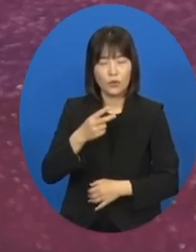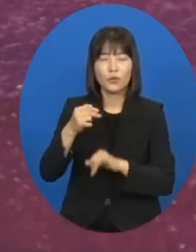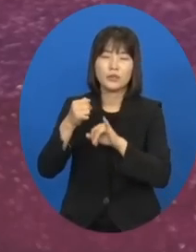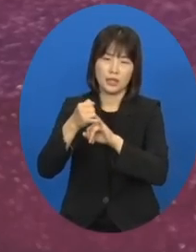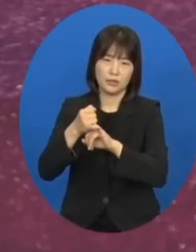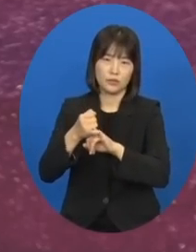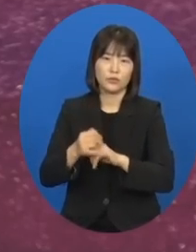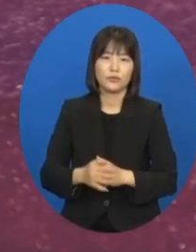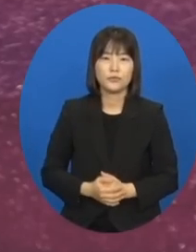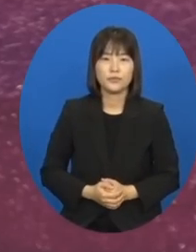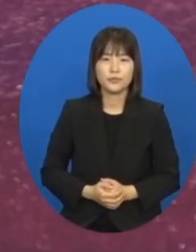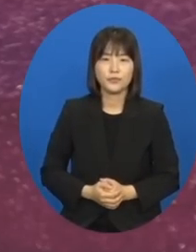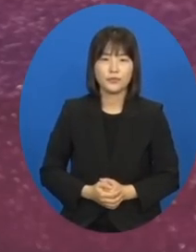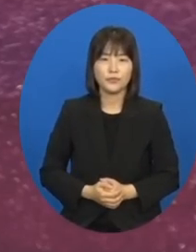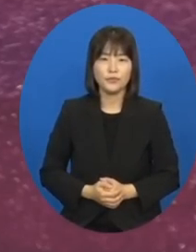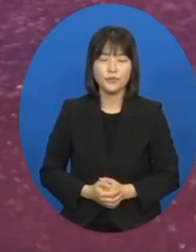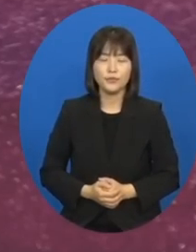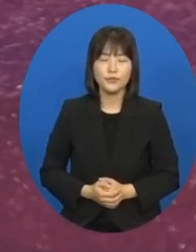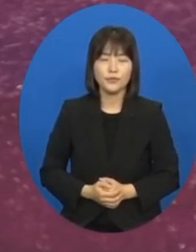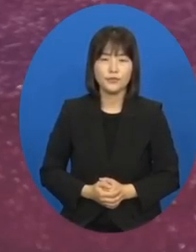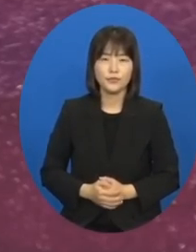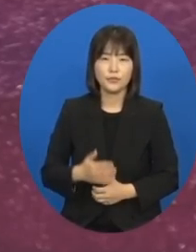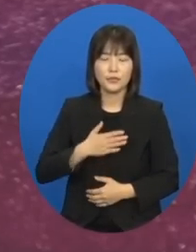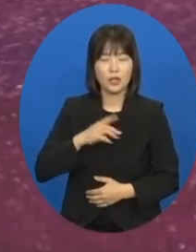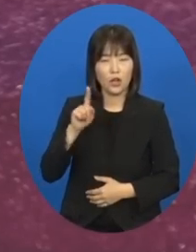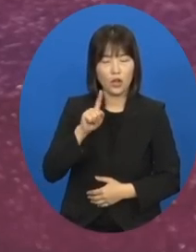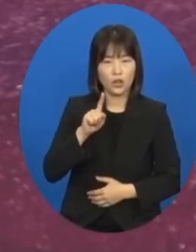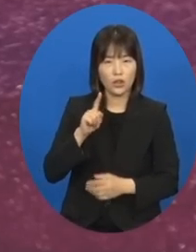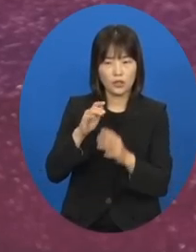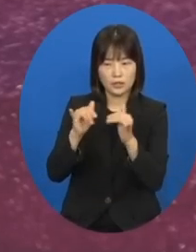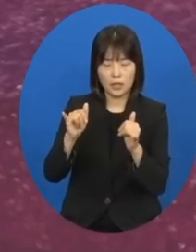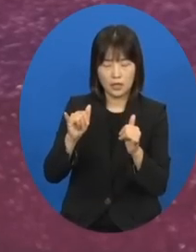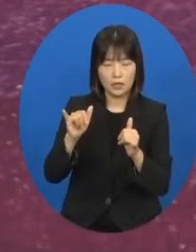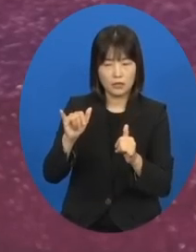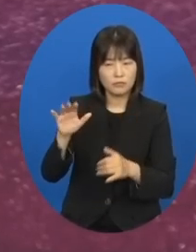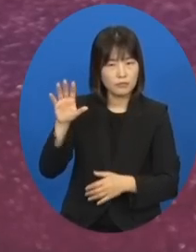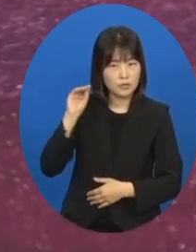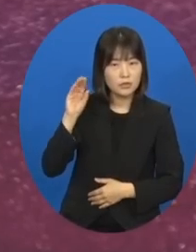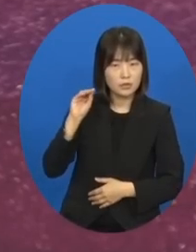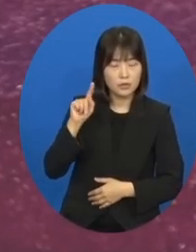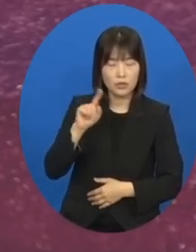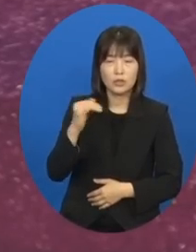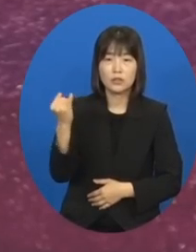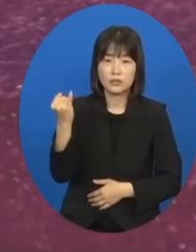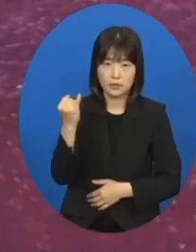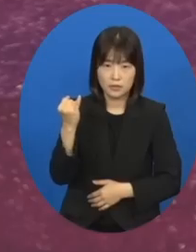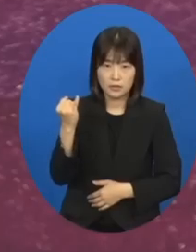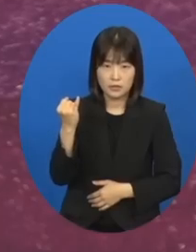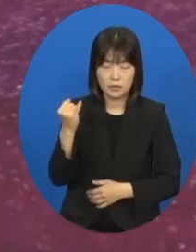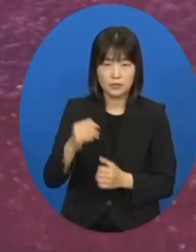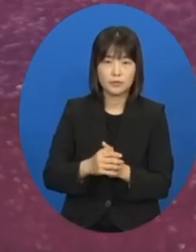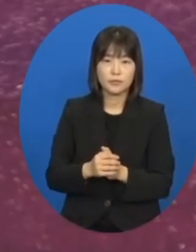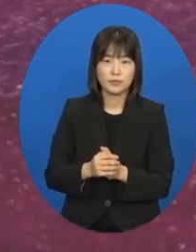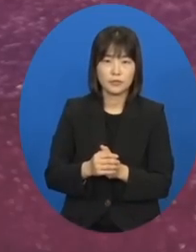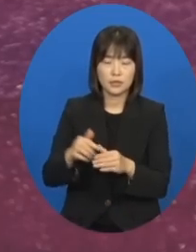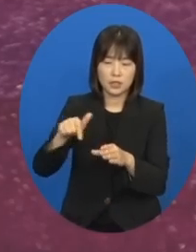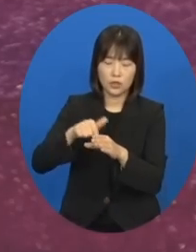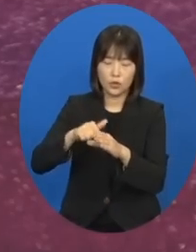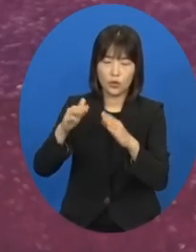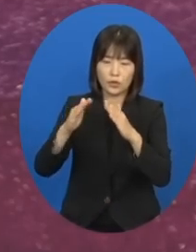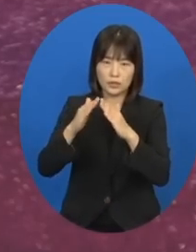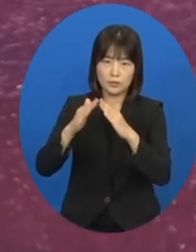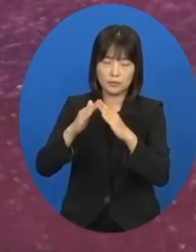약속입니다 제가 어떤 분에게 그런 이야기를 들었어요 어떤 자매분이 기독교 집안에서